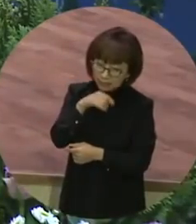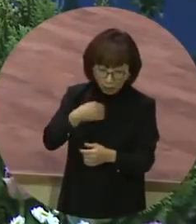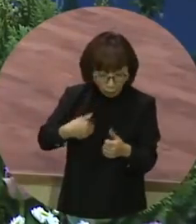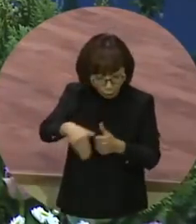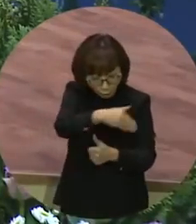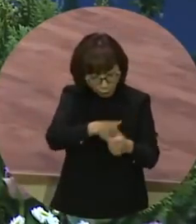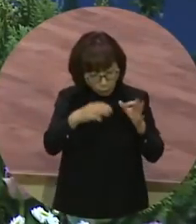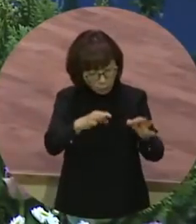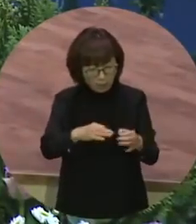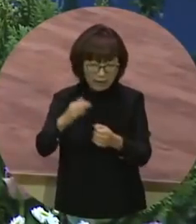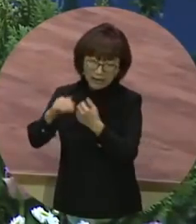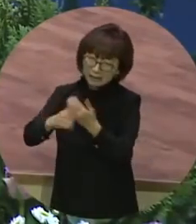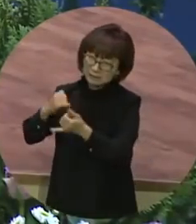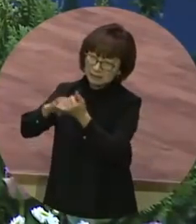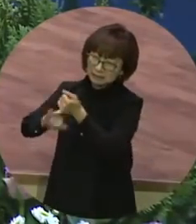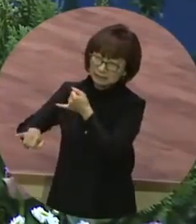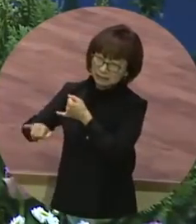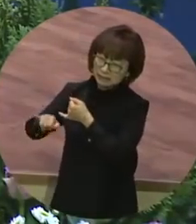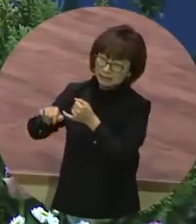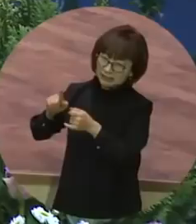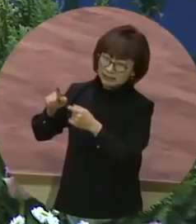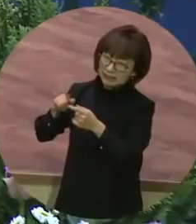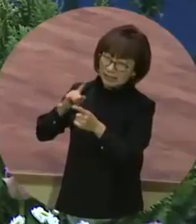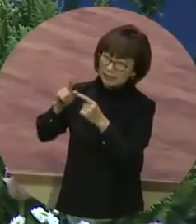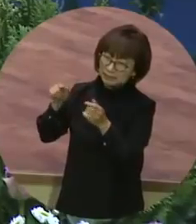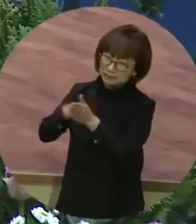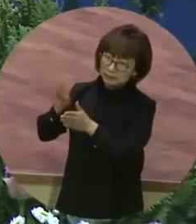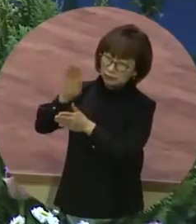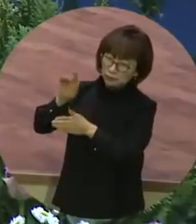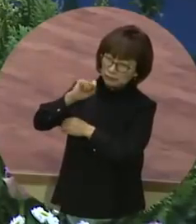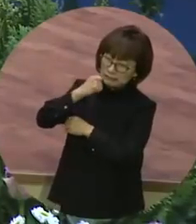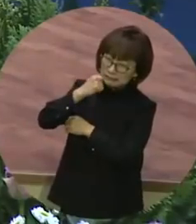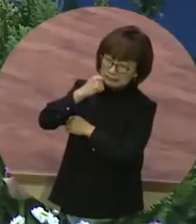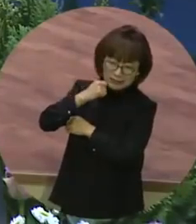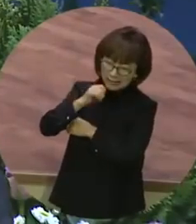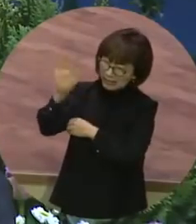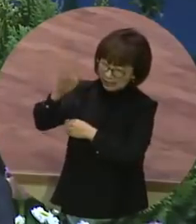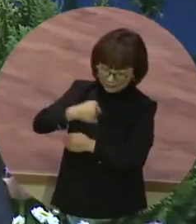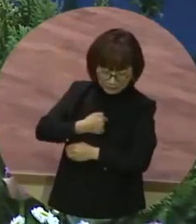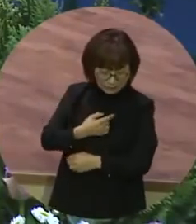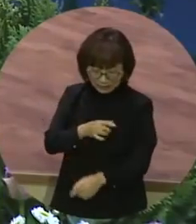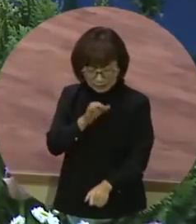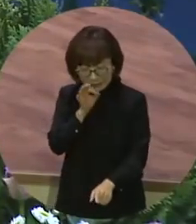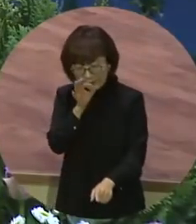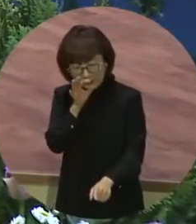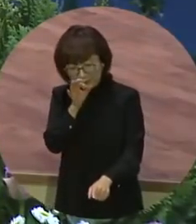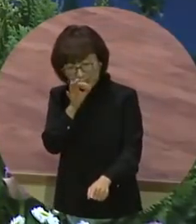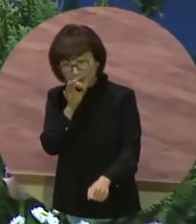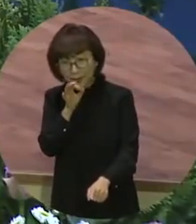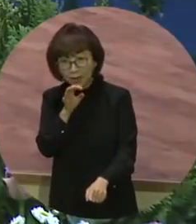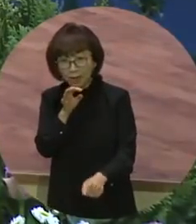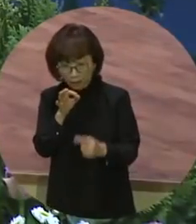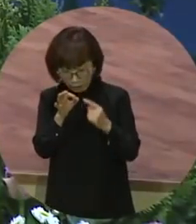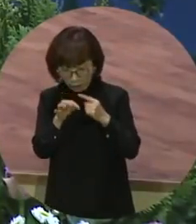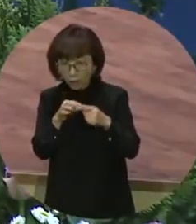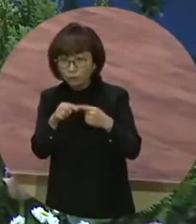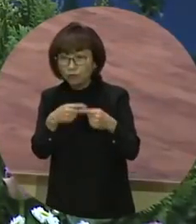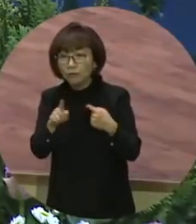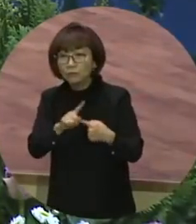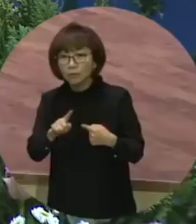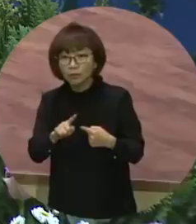자신의 모습을 바라보면 불신앙에 금방 빠져버려요. 아이고, 내 주제에, 내 꼴에, 내 능력에, 내 모습에 내가 뭘